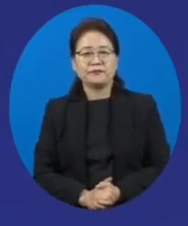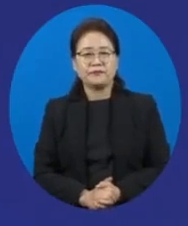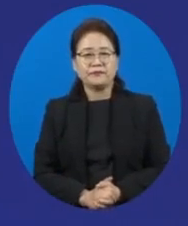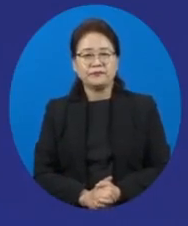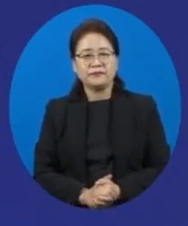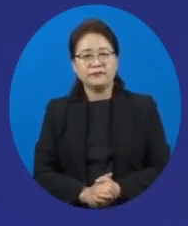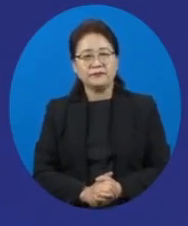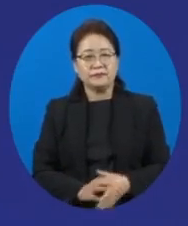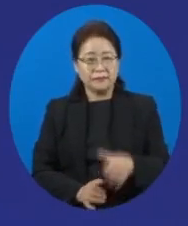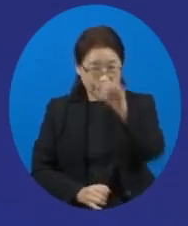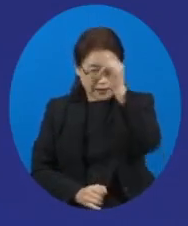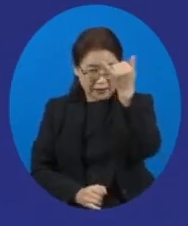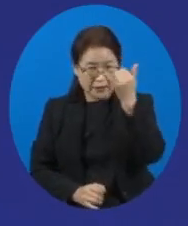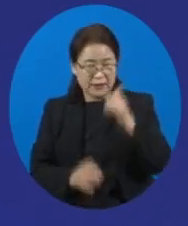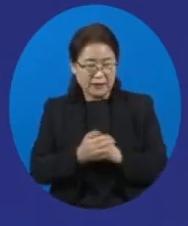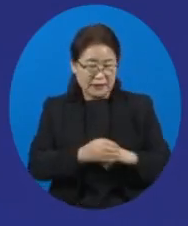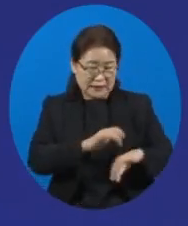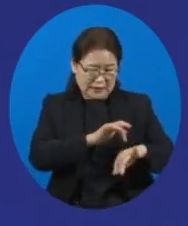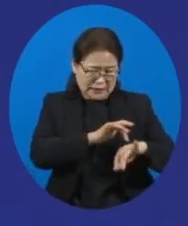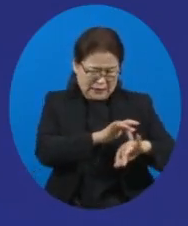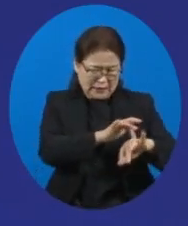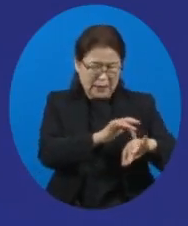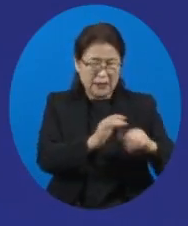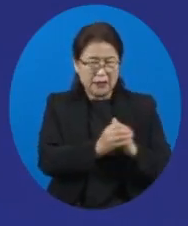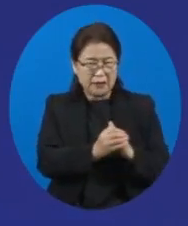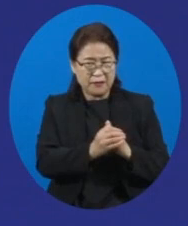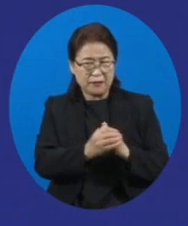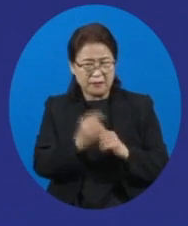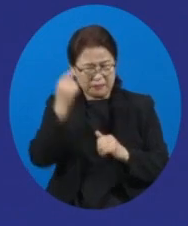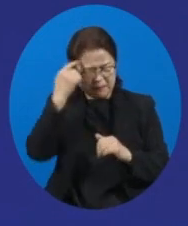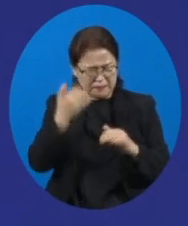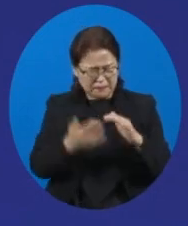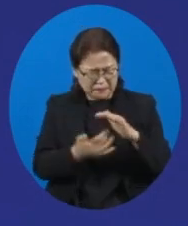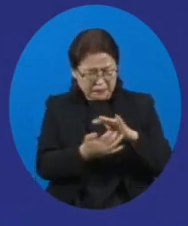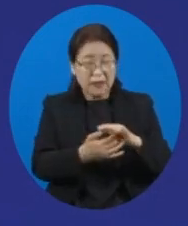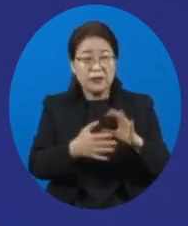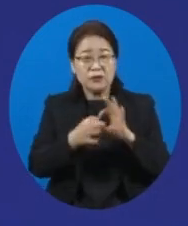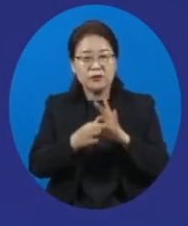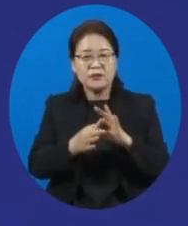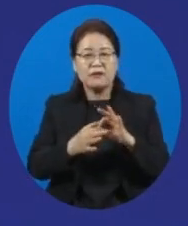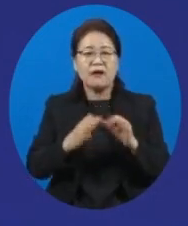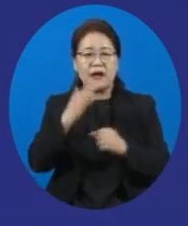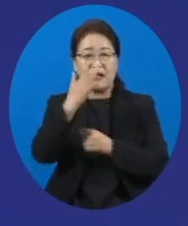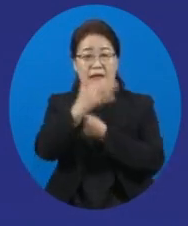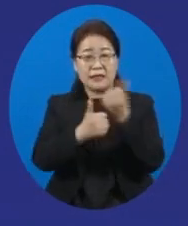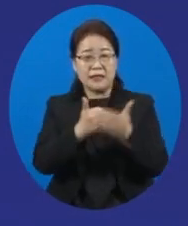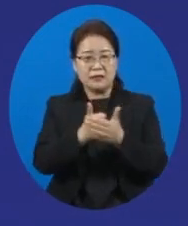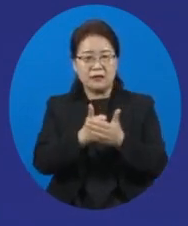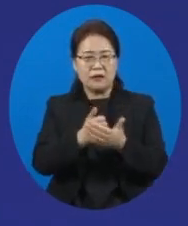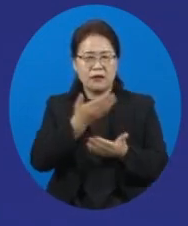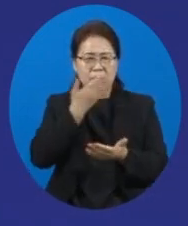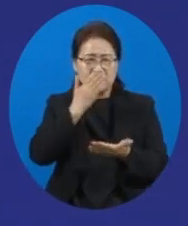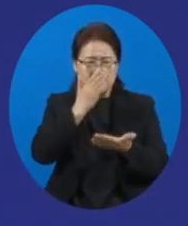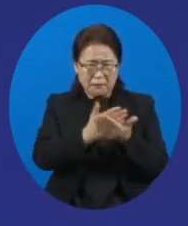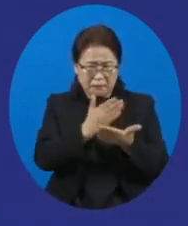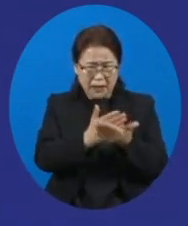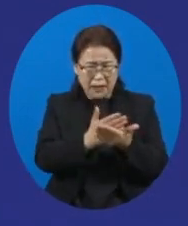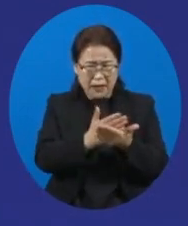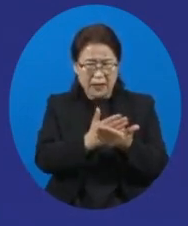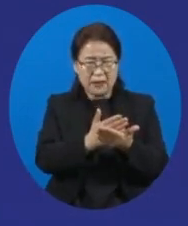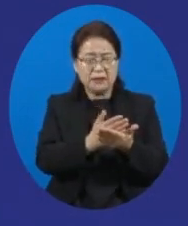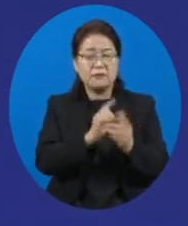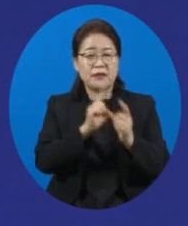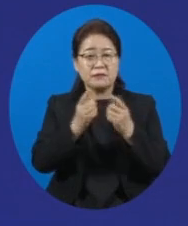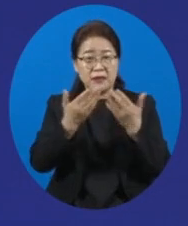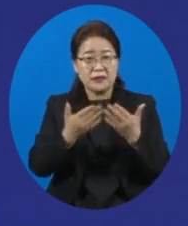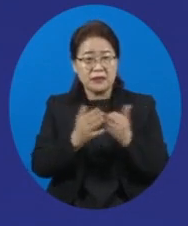아담과 하와는 사탄의 치밀한 전략에 의해서 하나님이 금하신 선악을 알게 하는